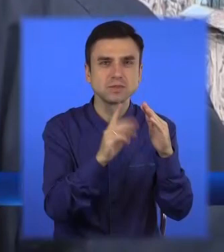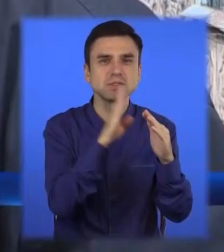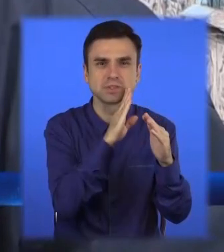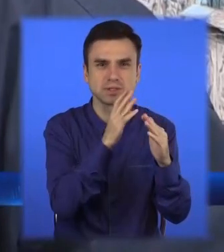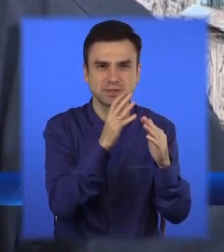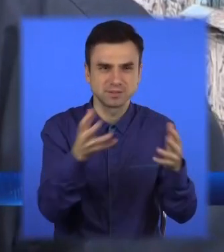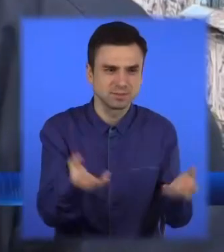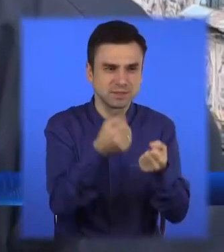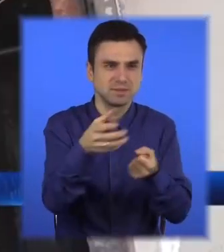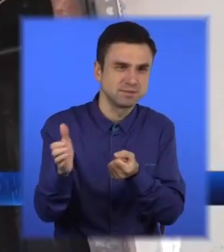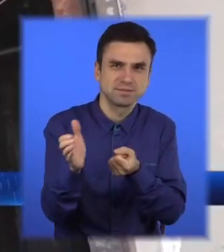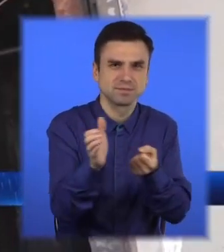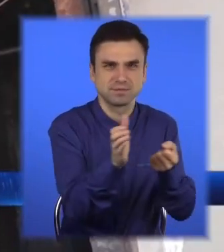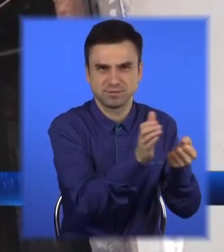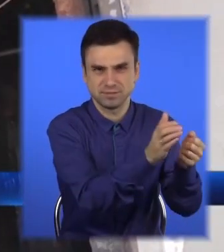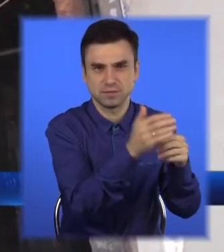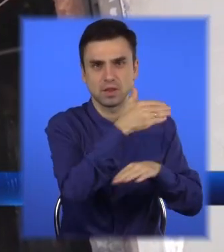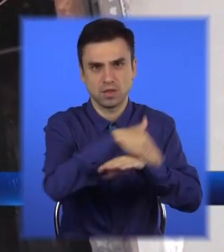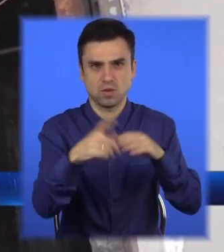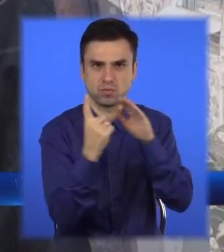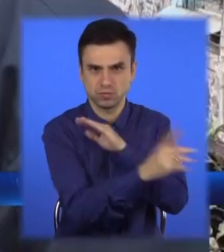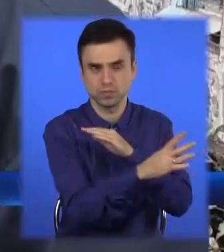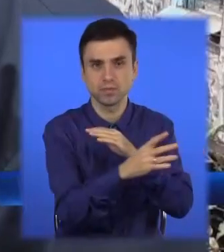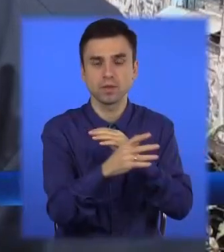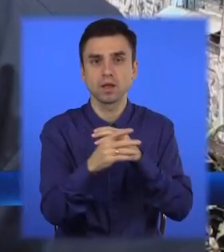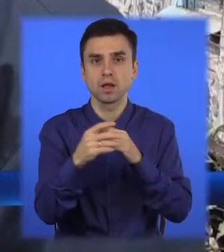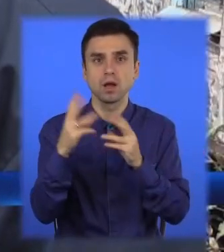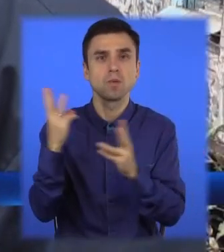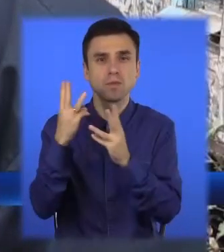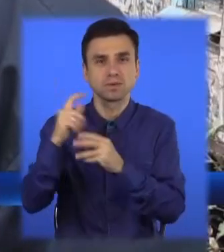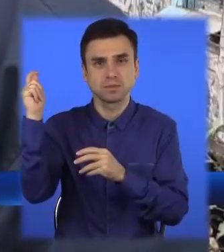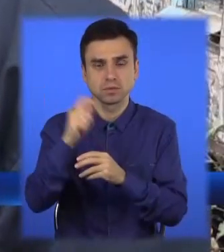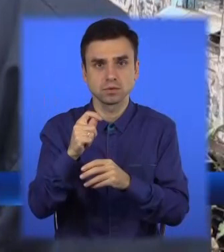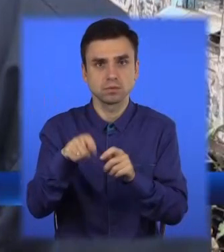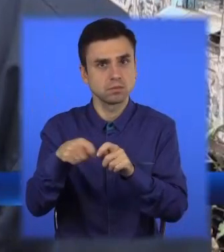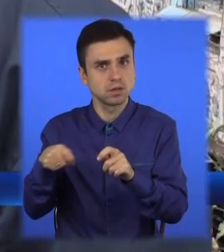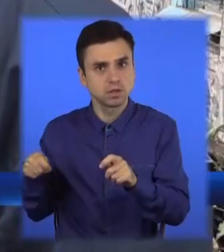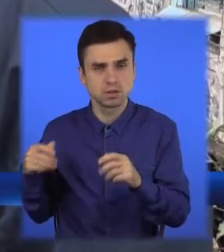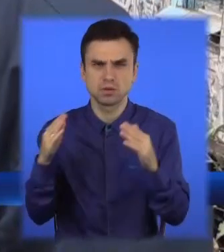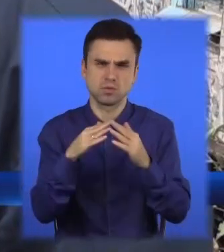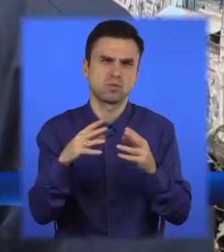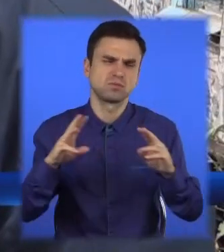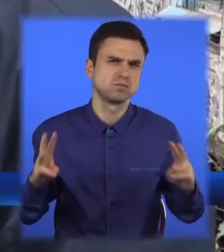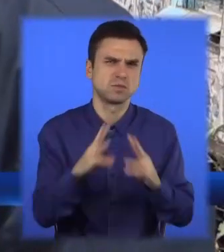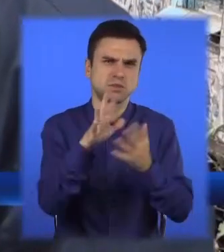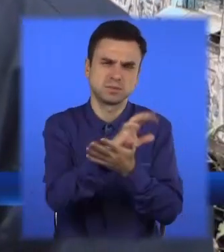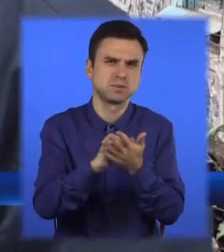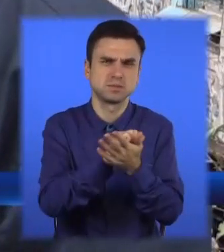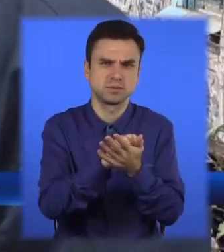Пожарних, звісно, дуже довго не було. Дом практично повністю згорів, і вони не встигли це вовремя потушити, тому